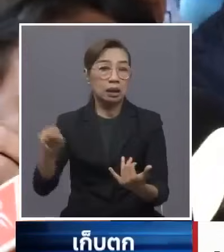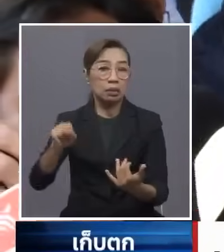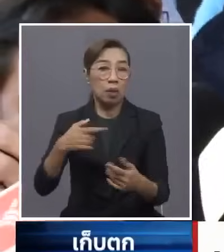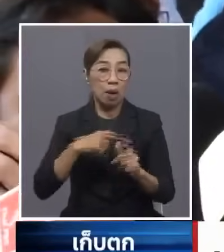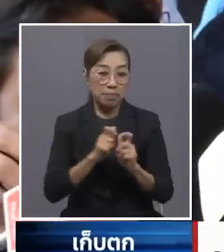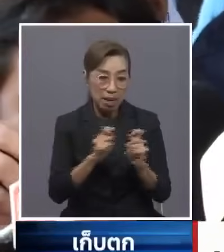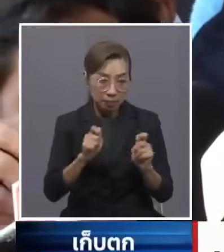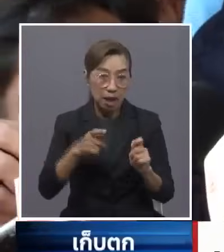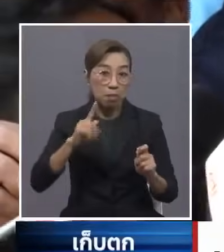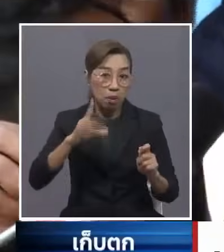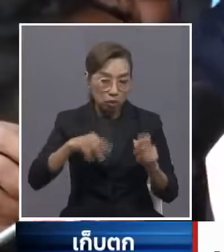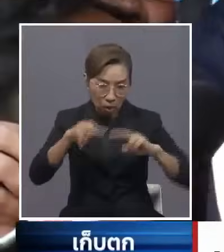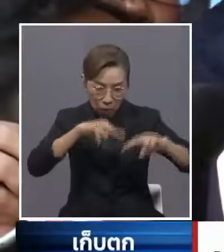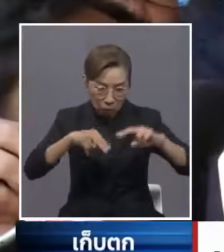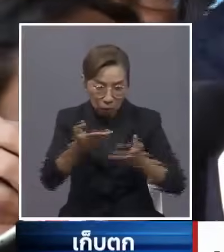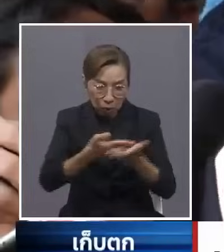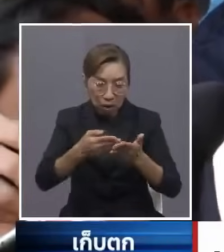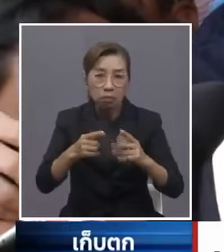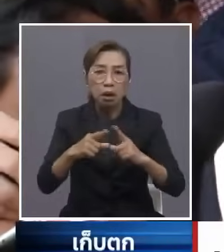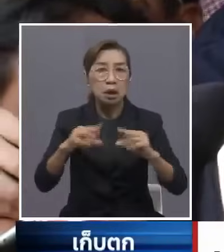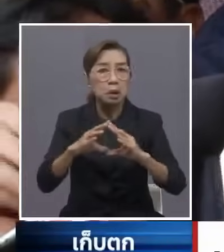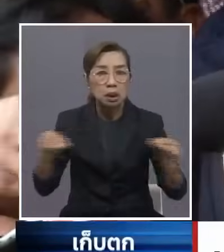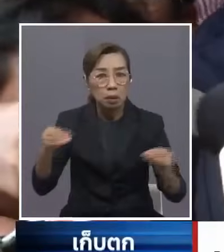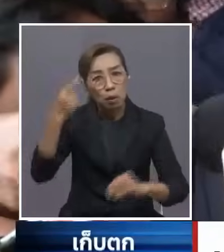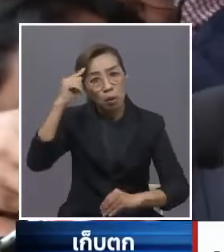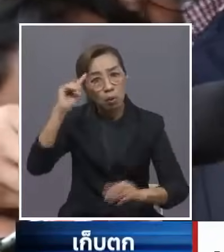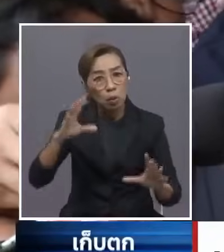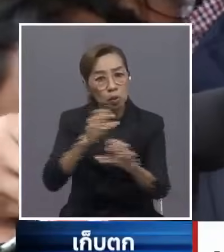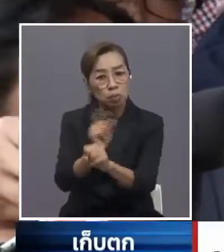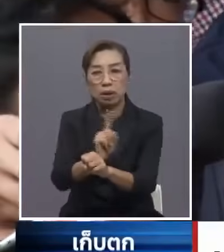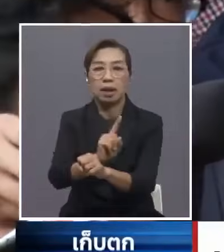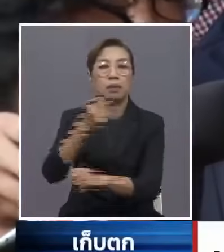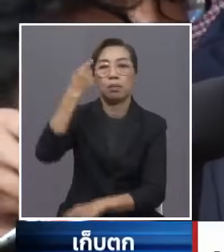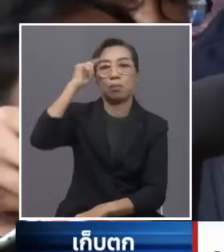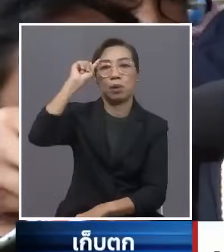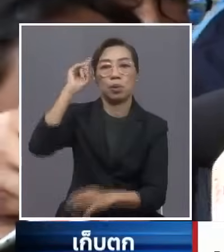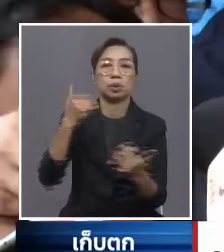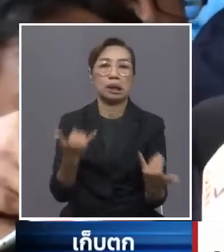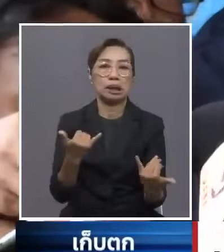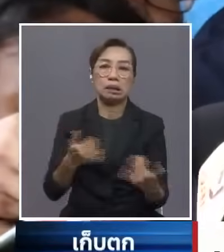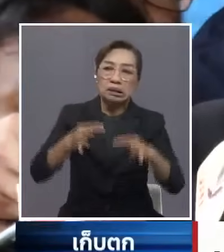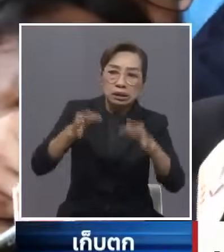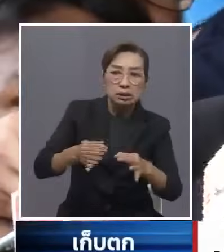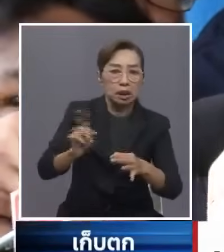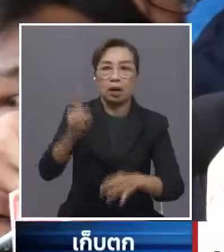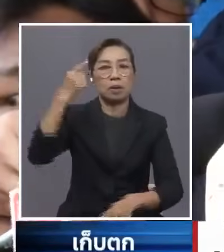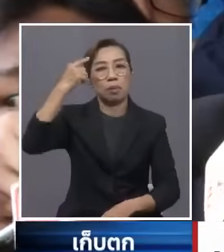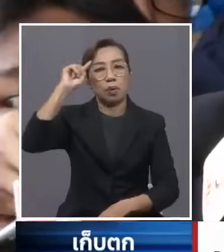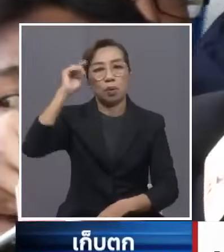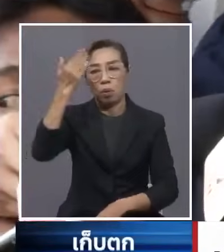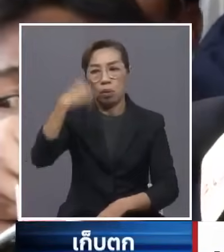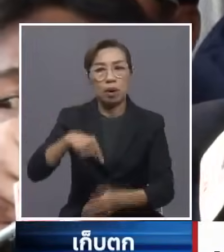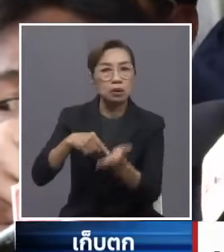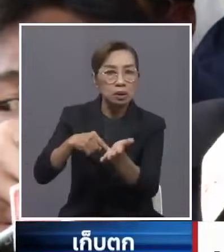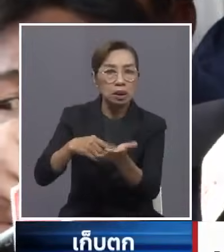อนุกรรมการปปชขึ้นมาไต่สวนแล้วก็เงียบหายไปเลยนะครับไม่ชัดว่ามีผลสรุปทางคดีหรือว่าผลสรุปการไต่สวนเพื่อเสนอ